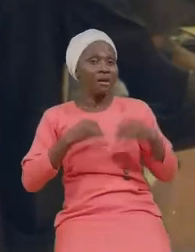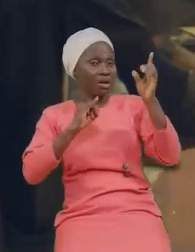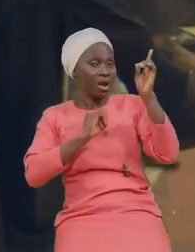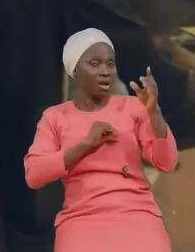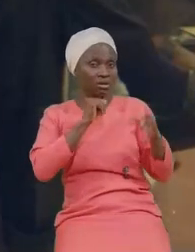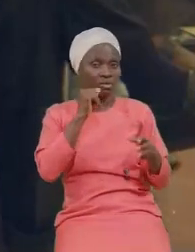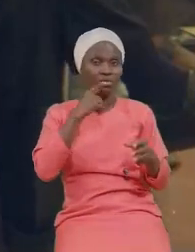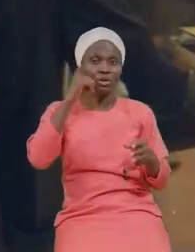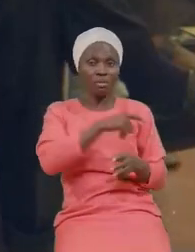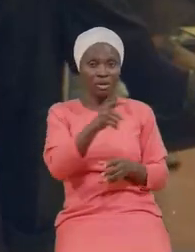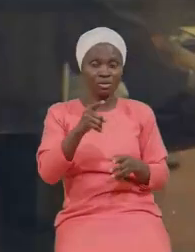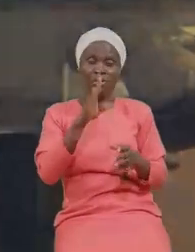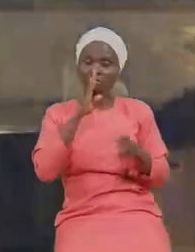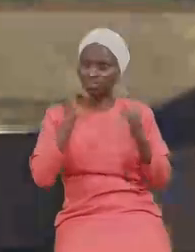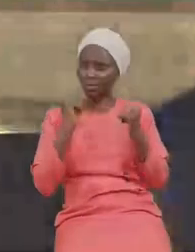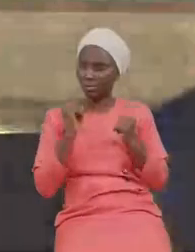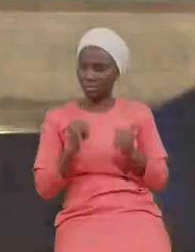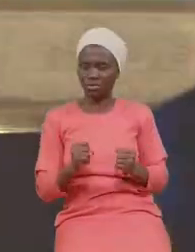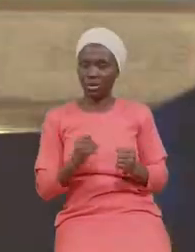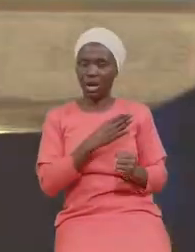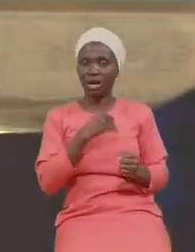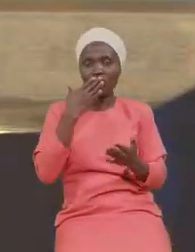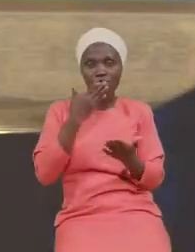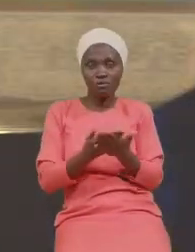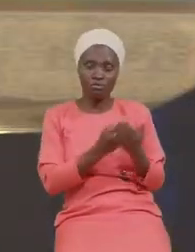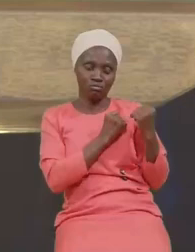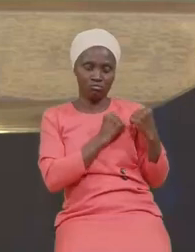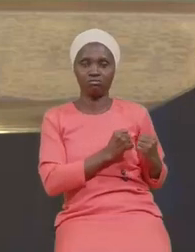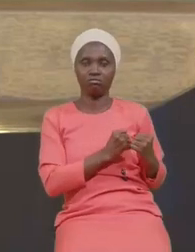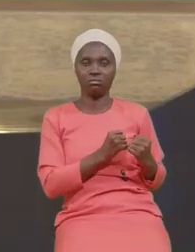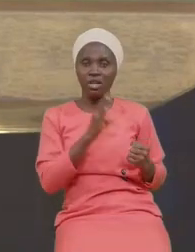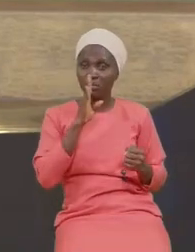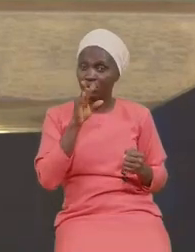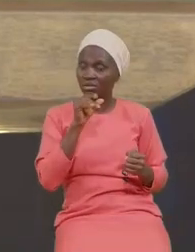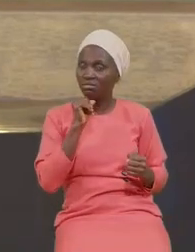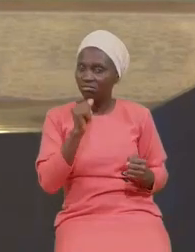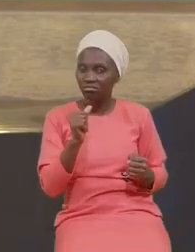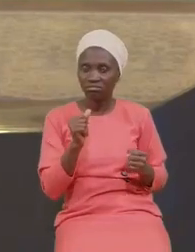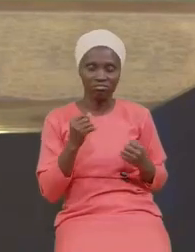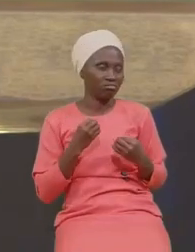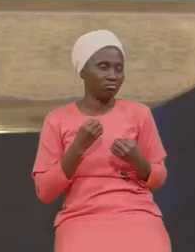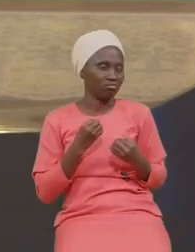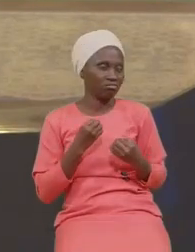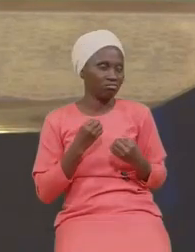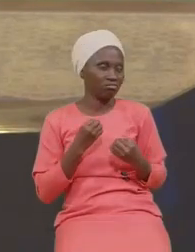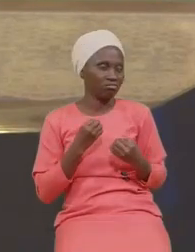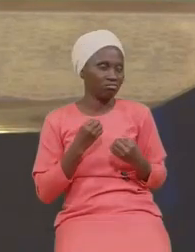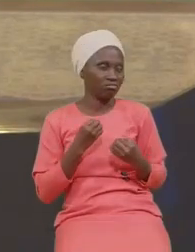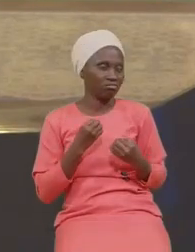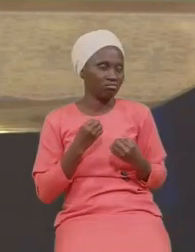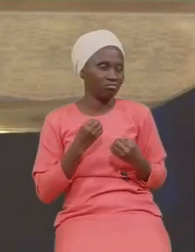sa vision ne tels pas donné cette ordre votre courant ne te ferai pas Seigneur